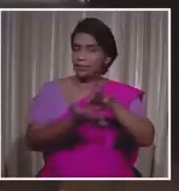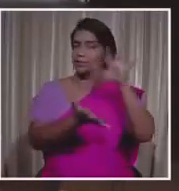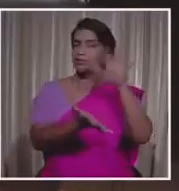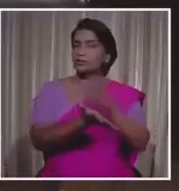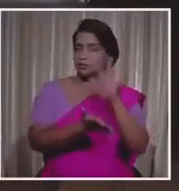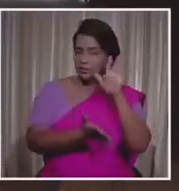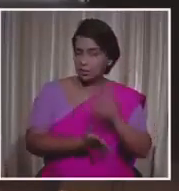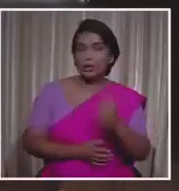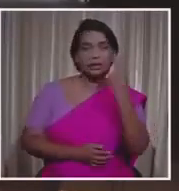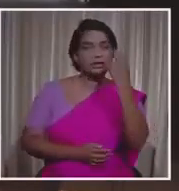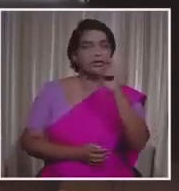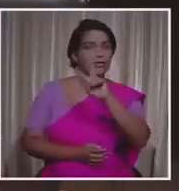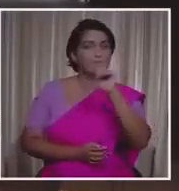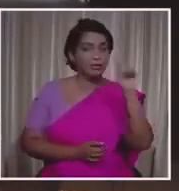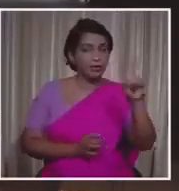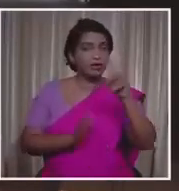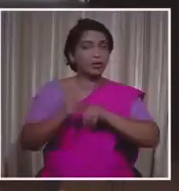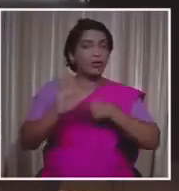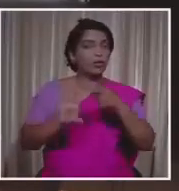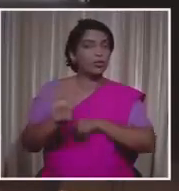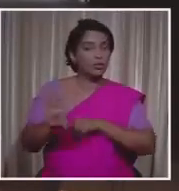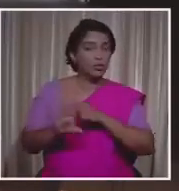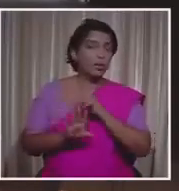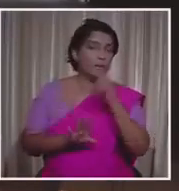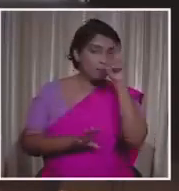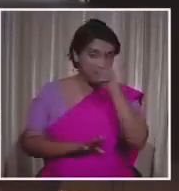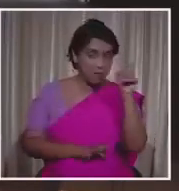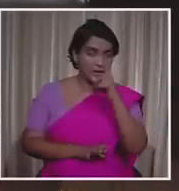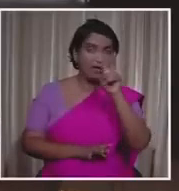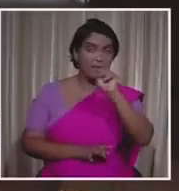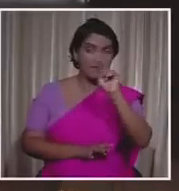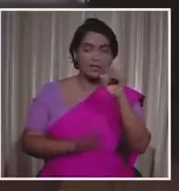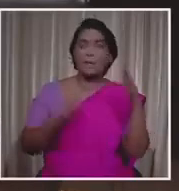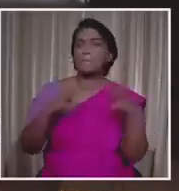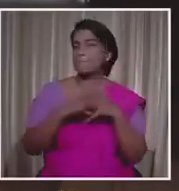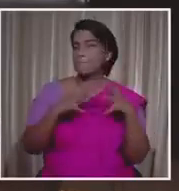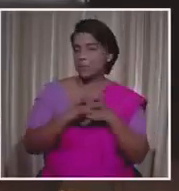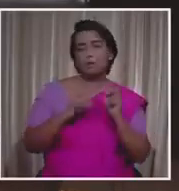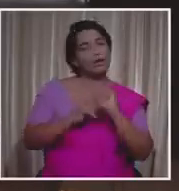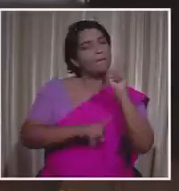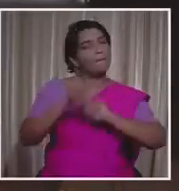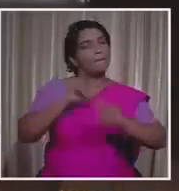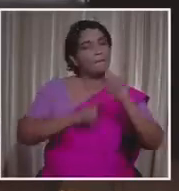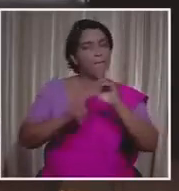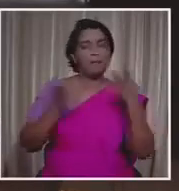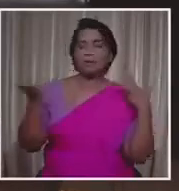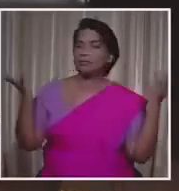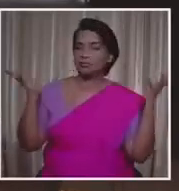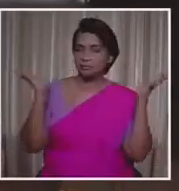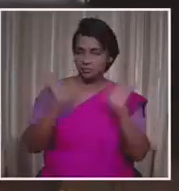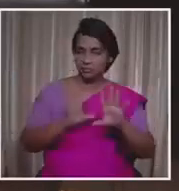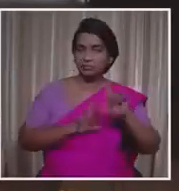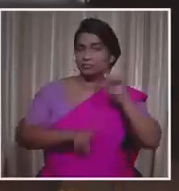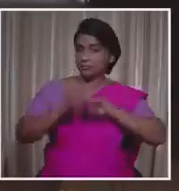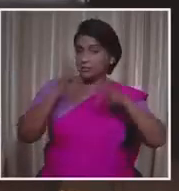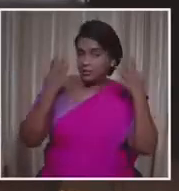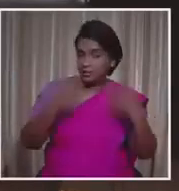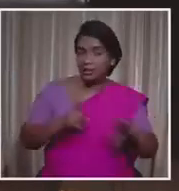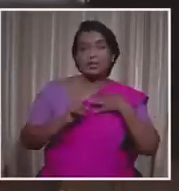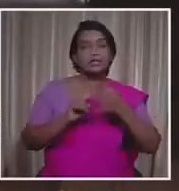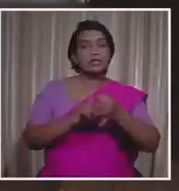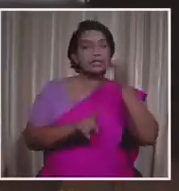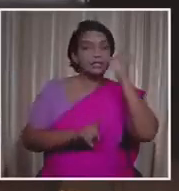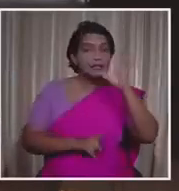ලබන 2022 ජූලි මාස 20 වැනි බදාදා පාර්ලිමේන්තුව රැස්වීමක් පවත්වා